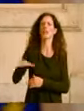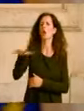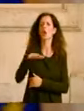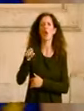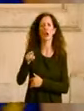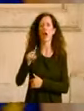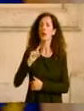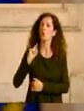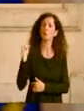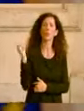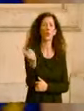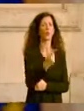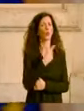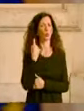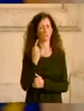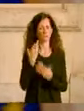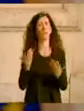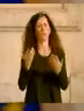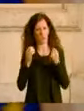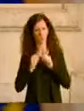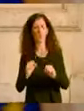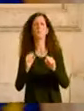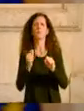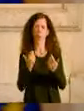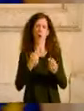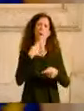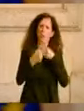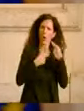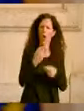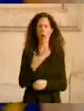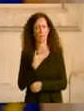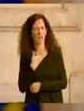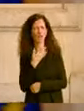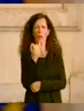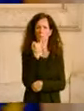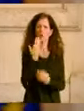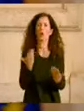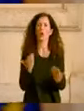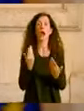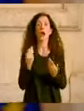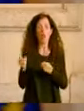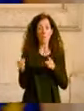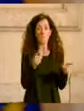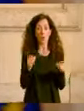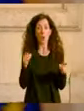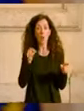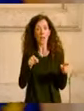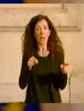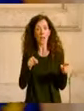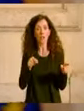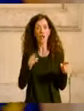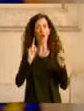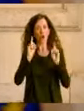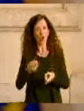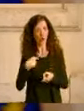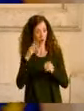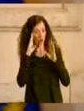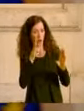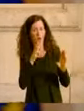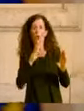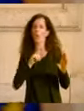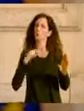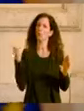stiamo tutti, pur con qualche delle volte, qualche piccola polemica, però quando arriva il momento in cui bisogna concentrarsi, siamo